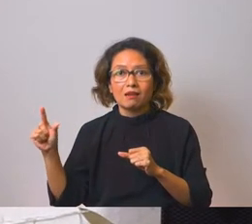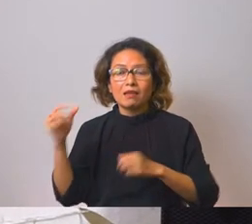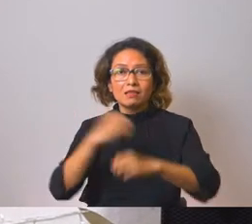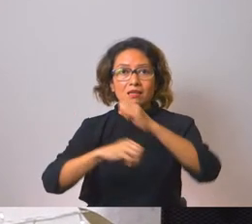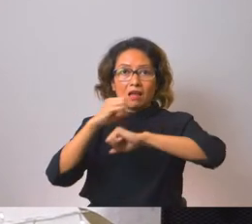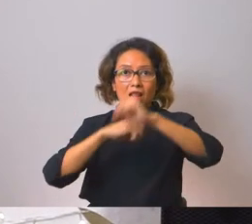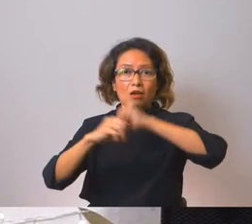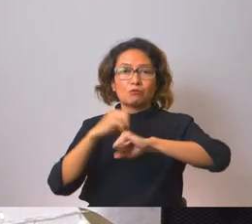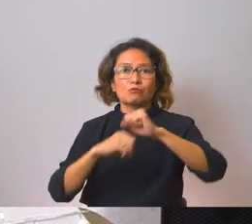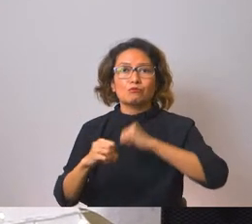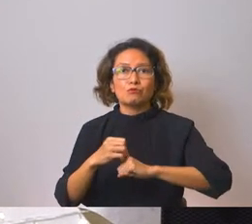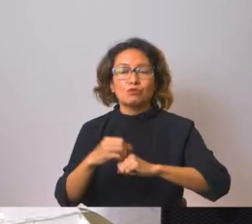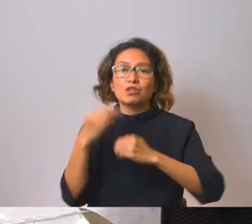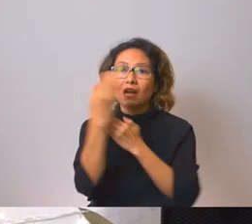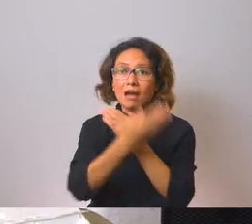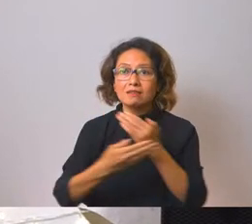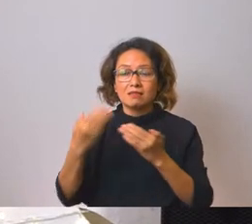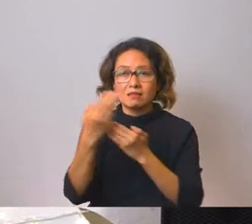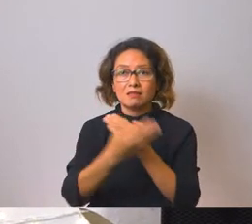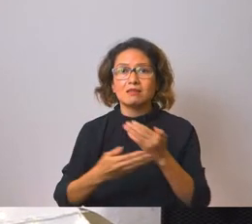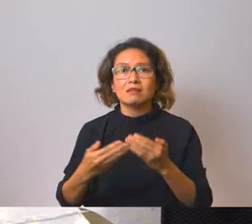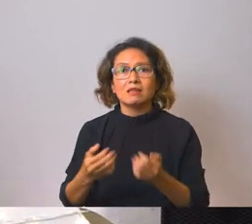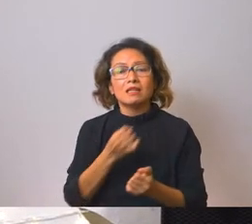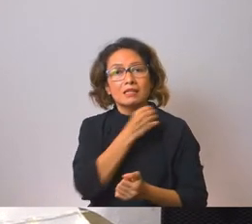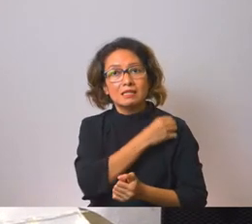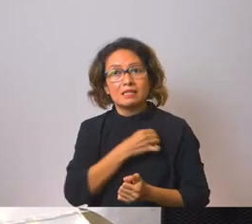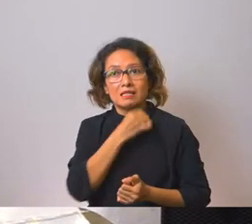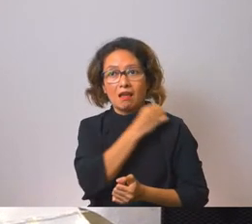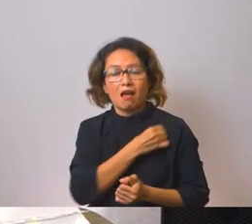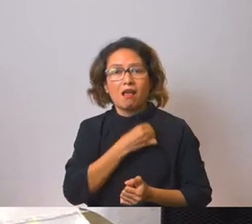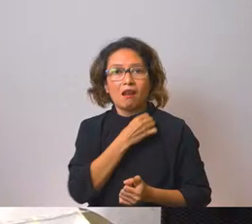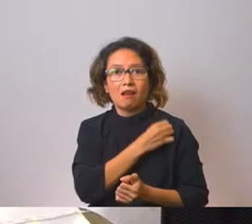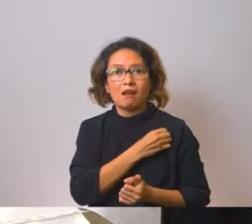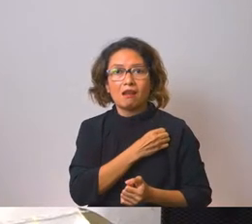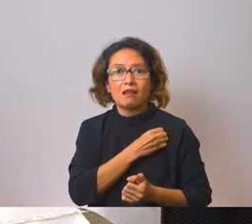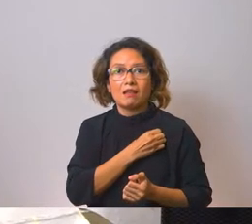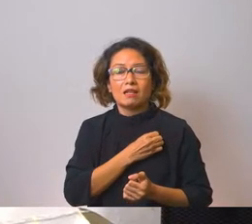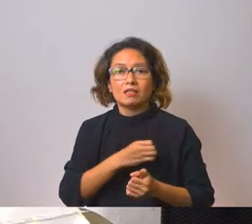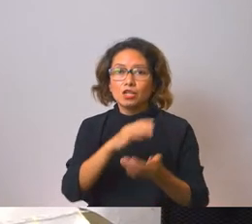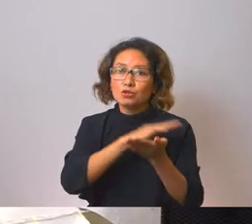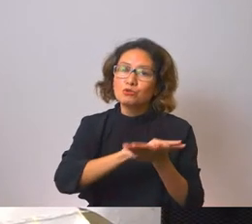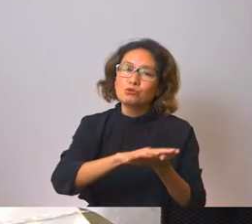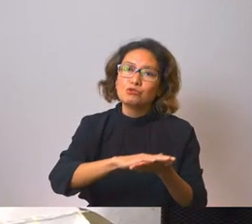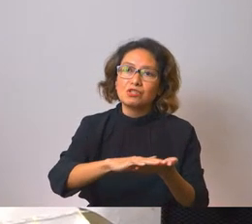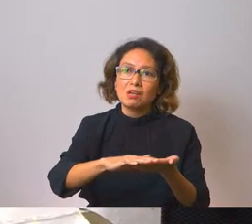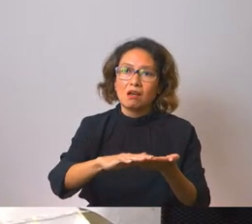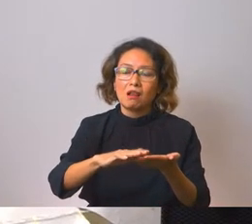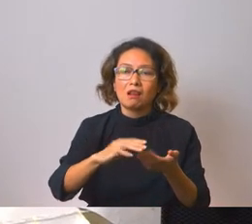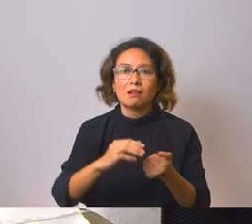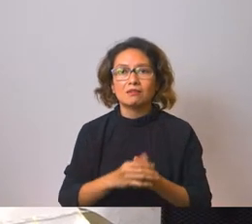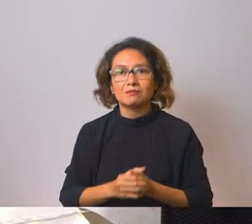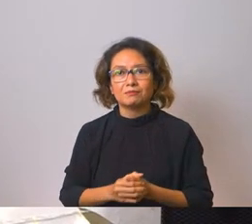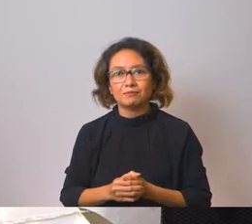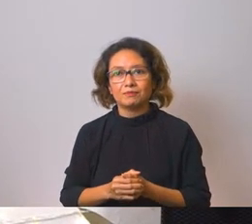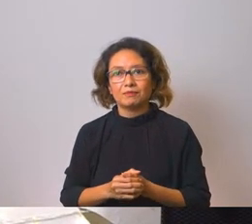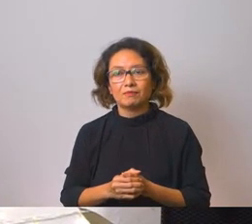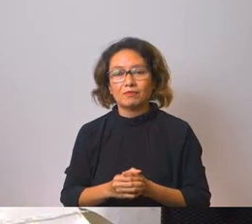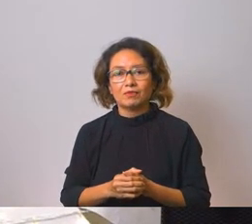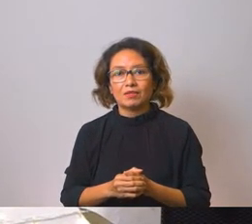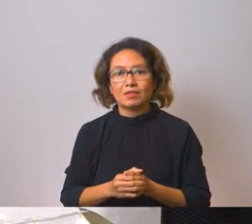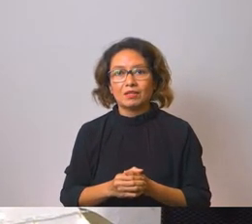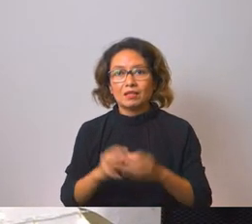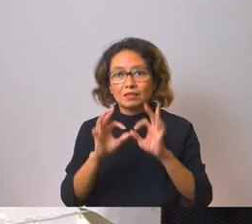tingkah lakumu, dalam kasihmu, dalam kesetiaanmu, dan dalam